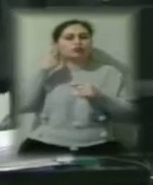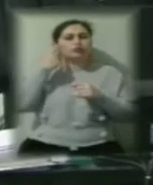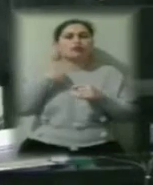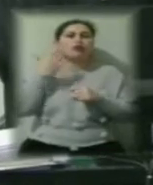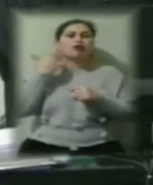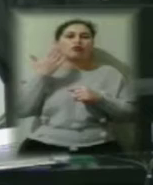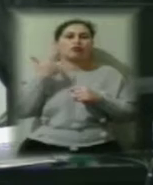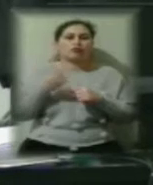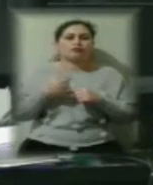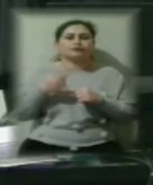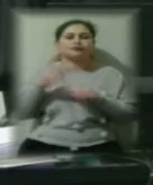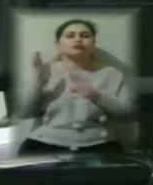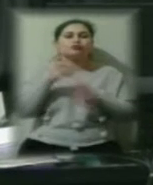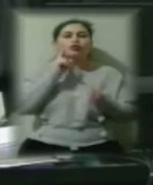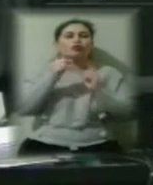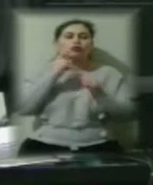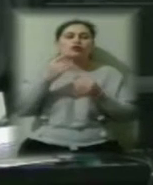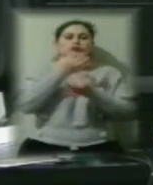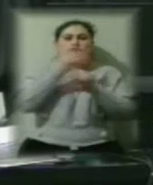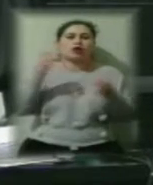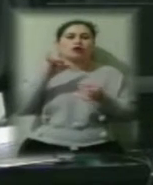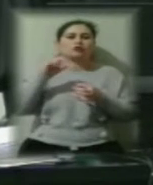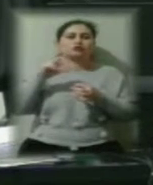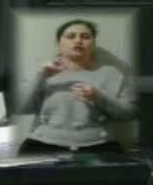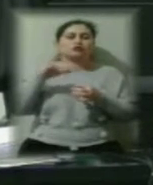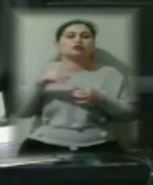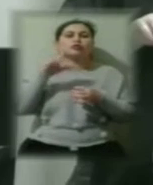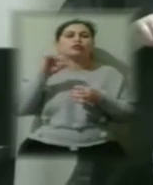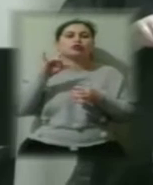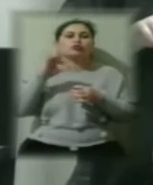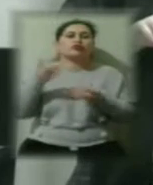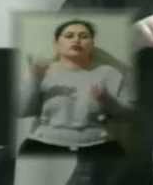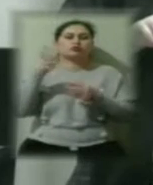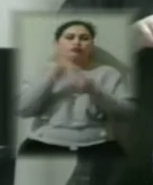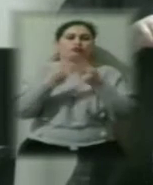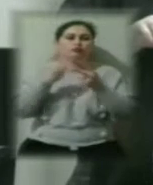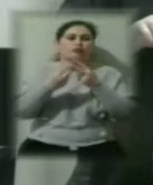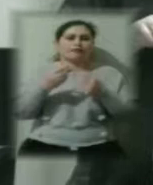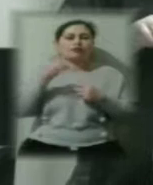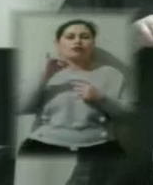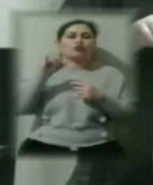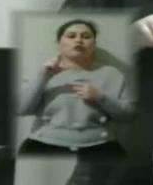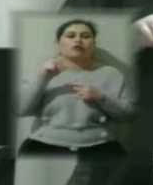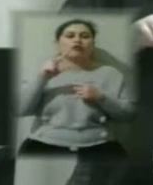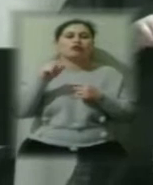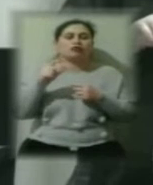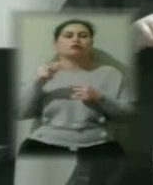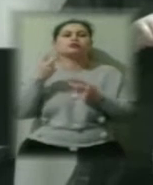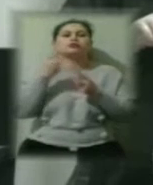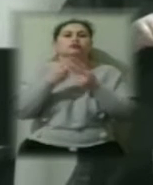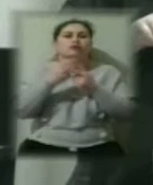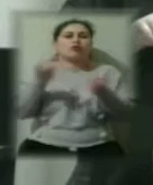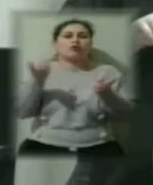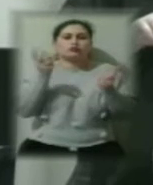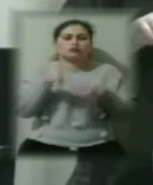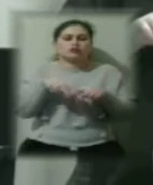наради оголошують рішення. Підозрюваний залишатиметься під вартою. Ухвала Каланчанського районного суду Херсонської області 16 вересня